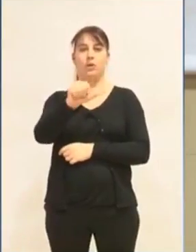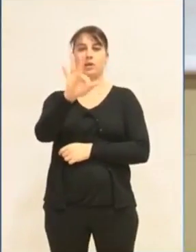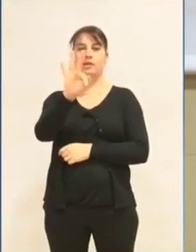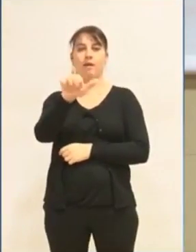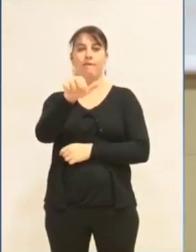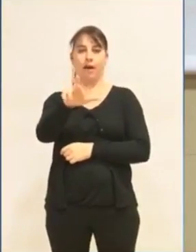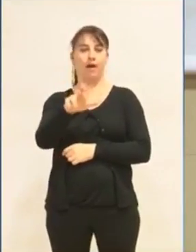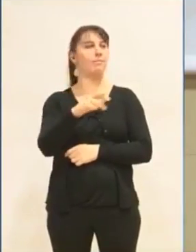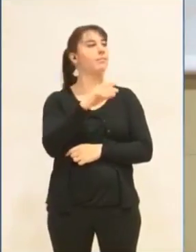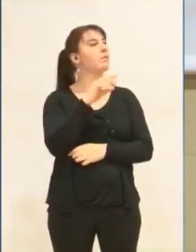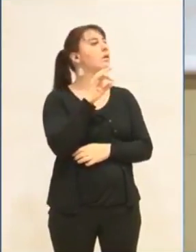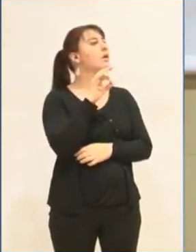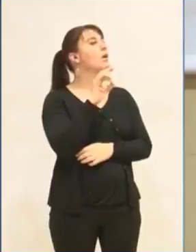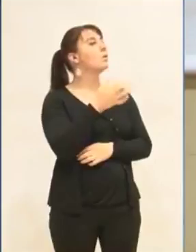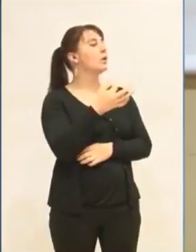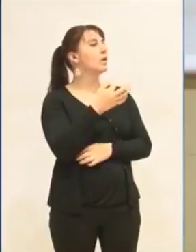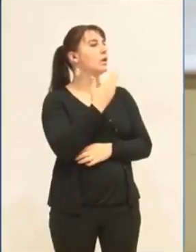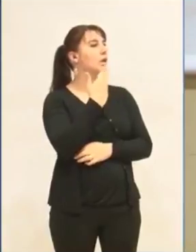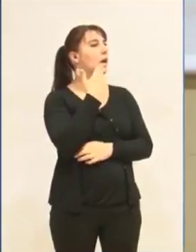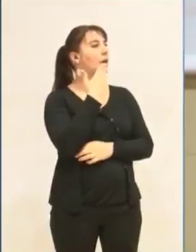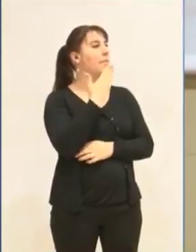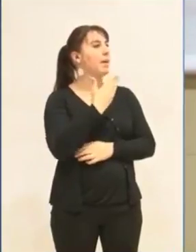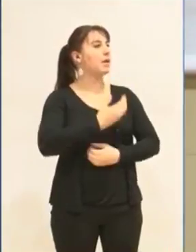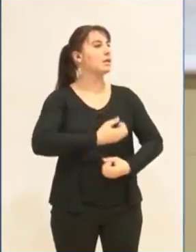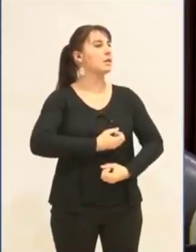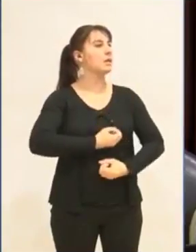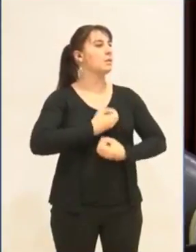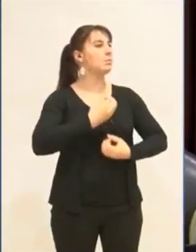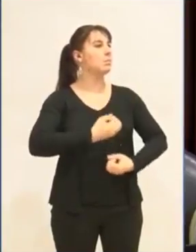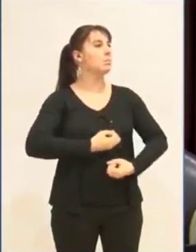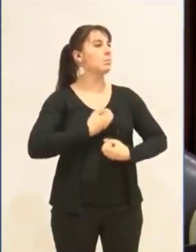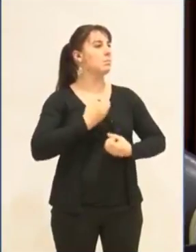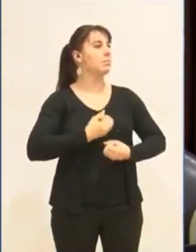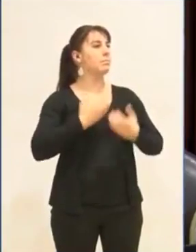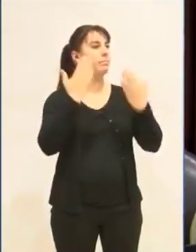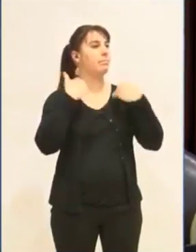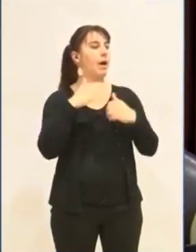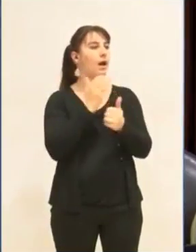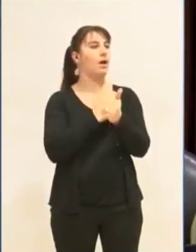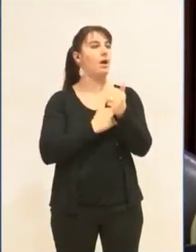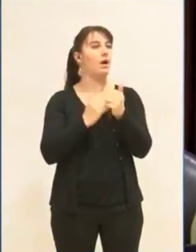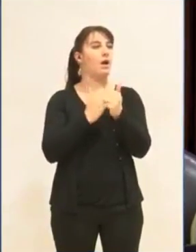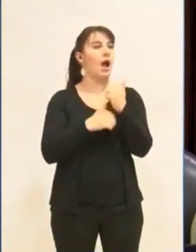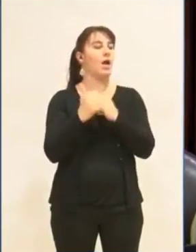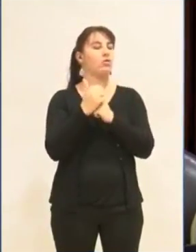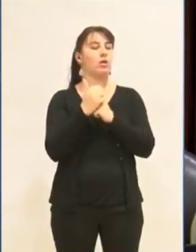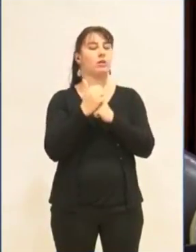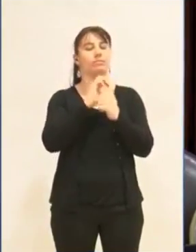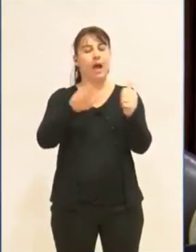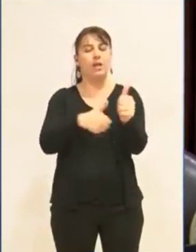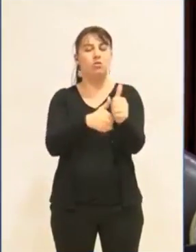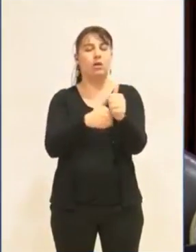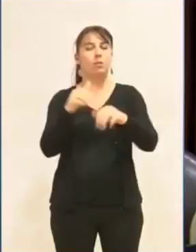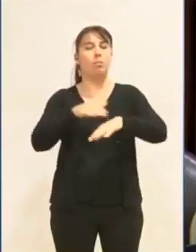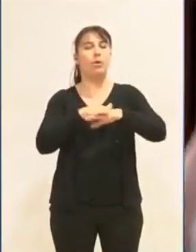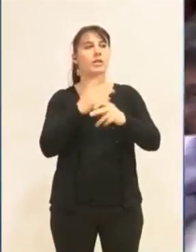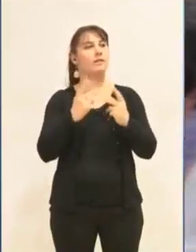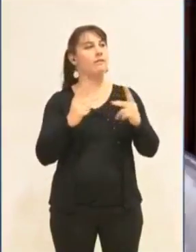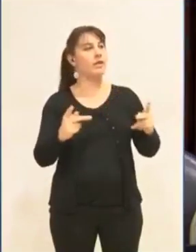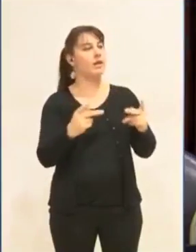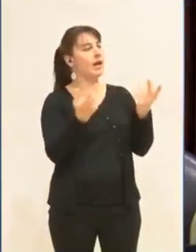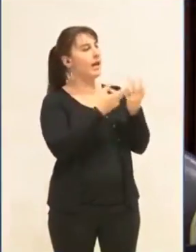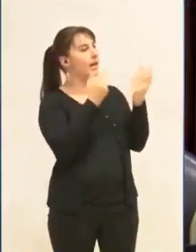Oui, merci d'avoir pris la parole en tant qu'adjointe à la politique de la ville et d'avoir donné